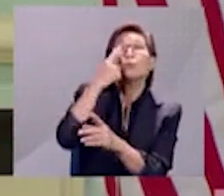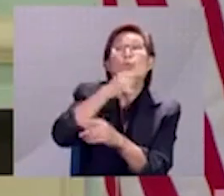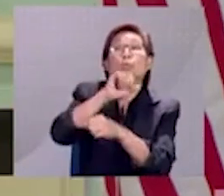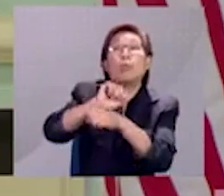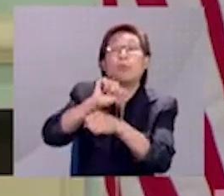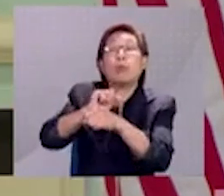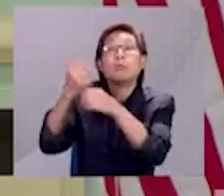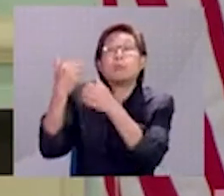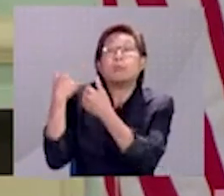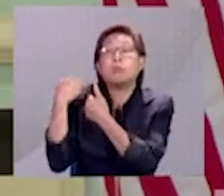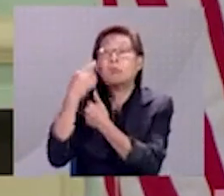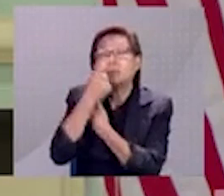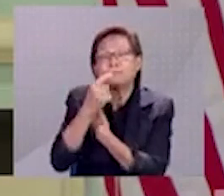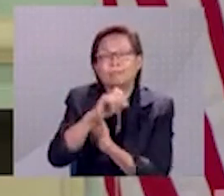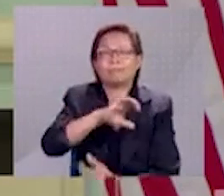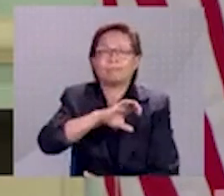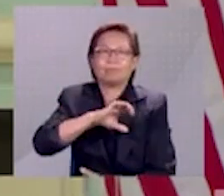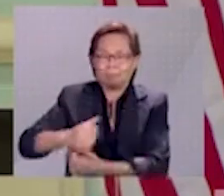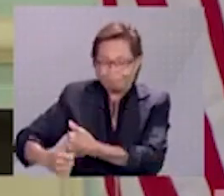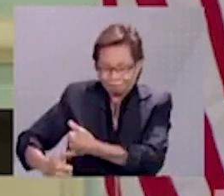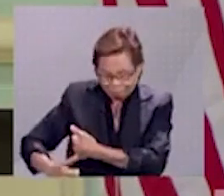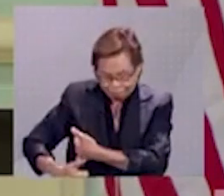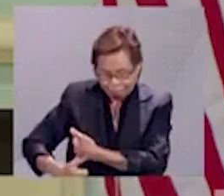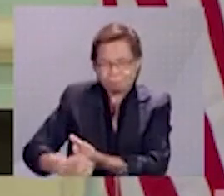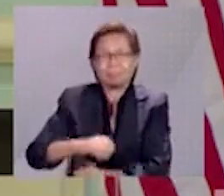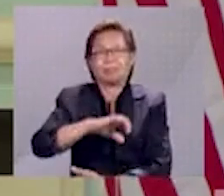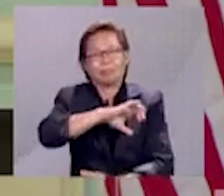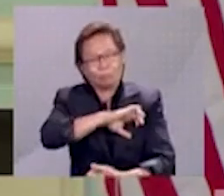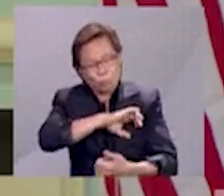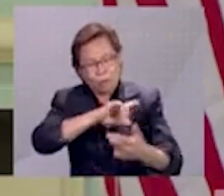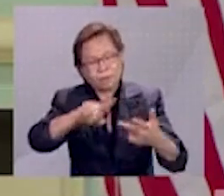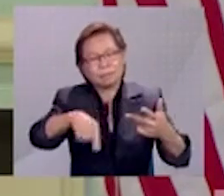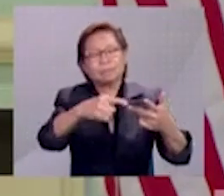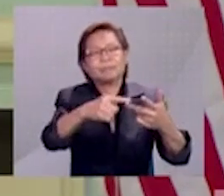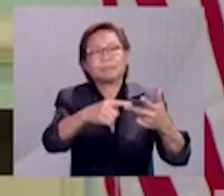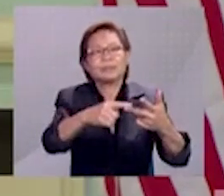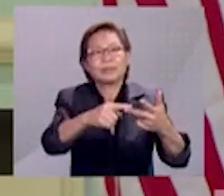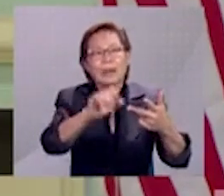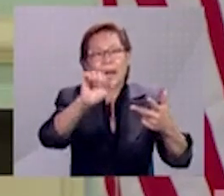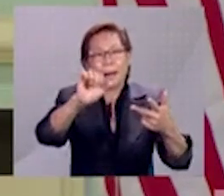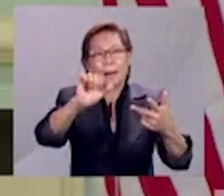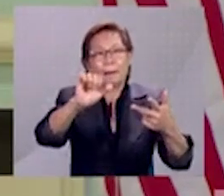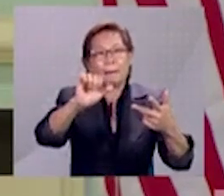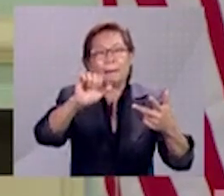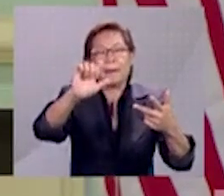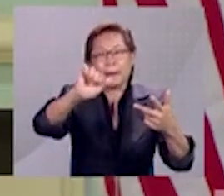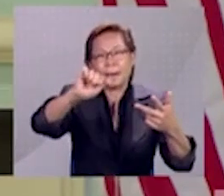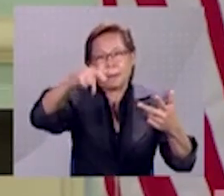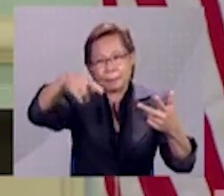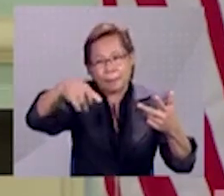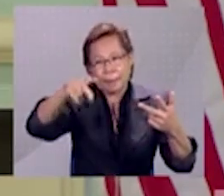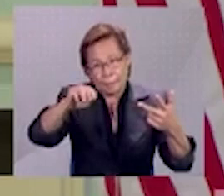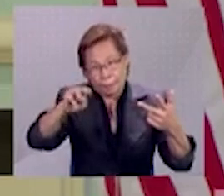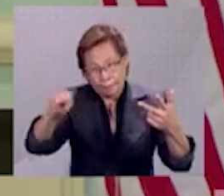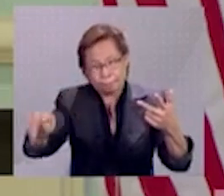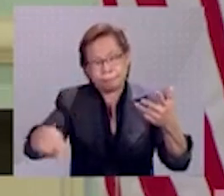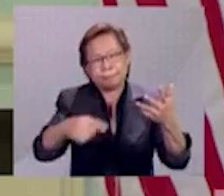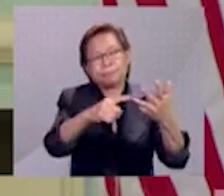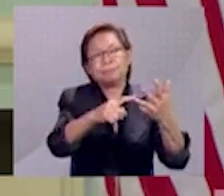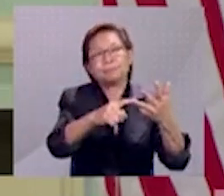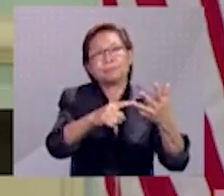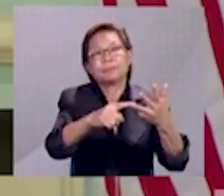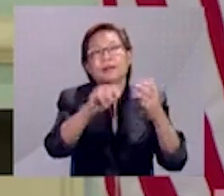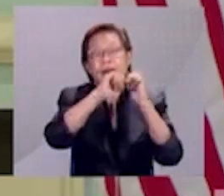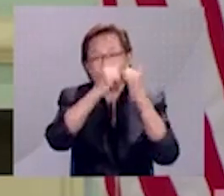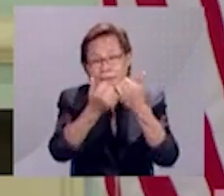melibatkan angkatan tentera Malaysia, ATM, polis diraja Malaysia, agensi penguatkuasa maritim Malaysia dan